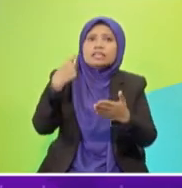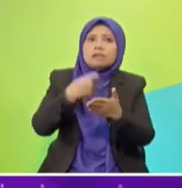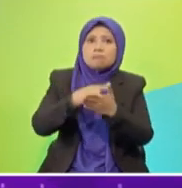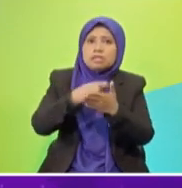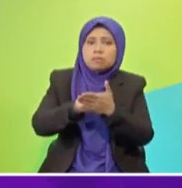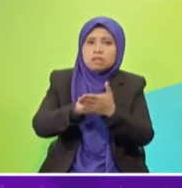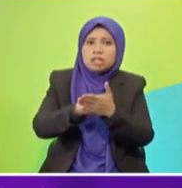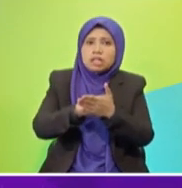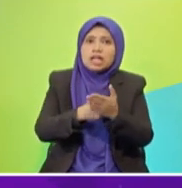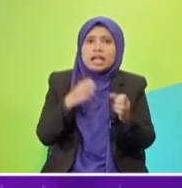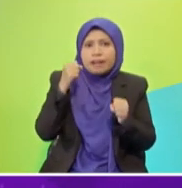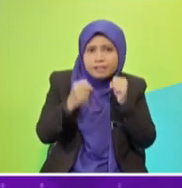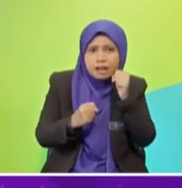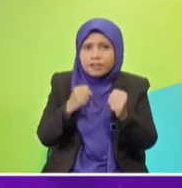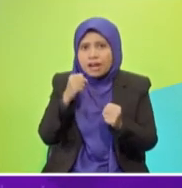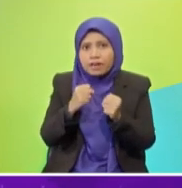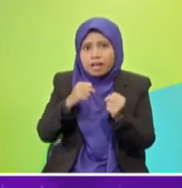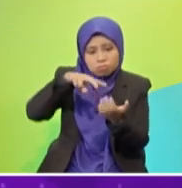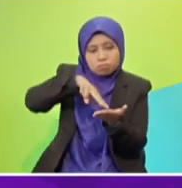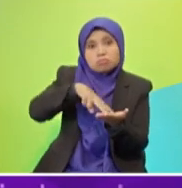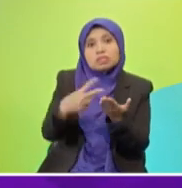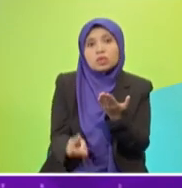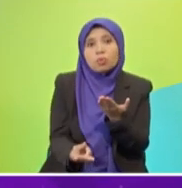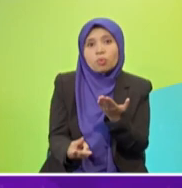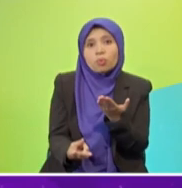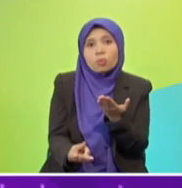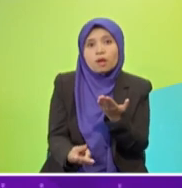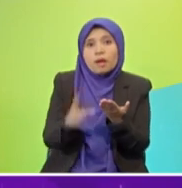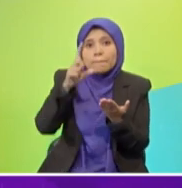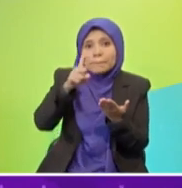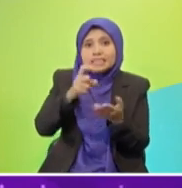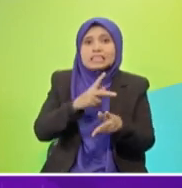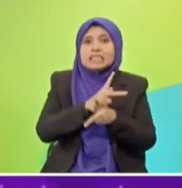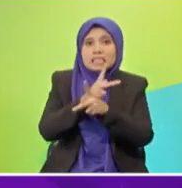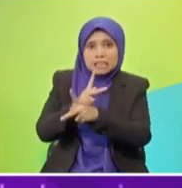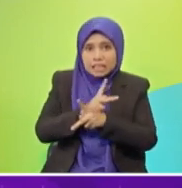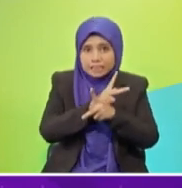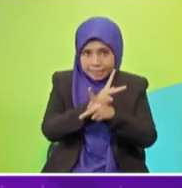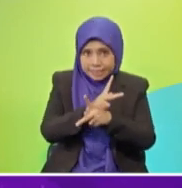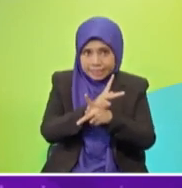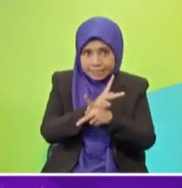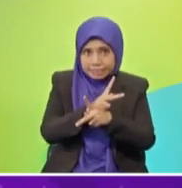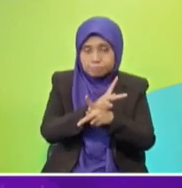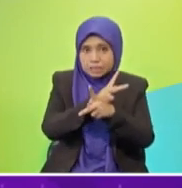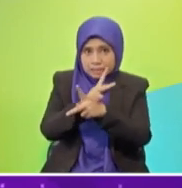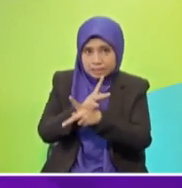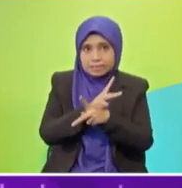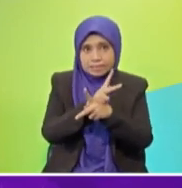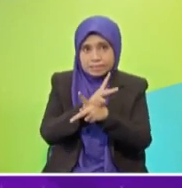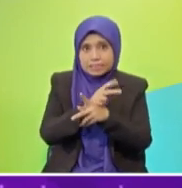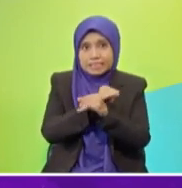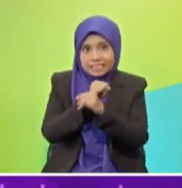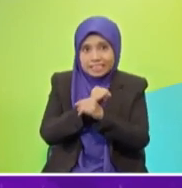activity pendidikan jasmani jadi murid-murid perlu berhati-hati ingat dengar